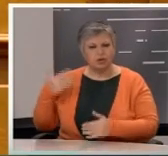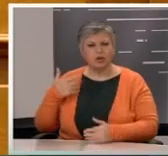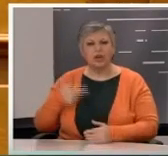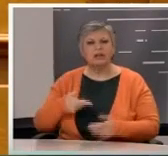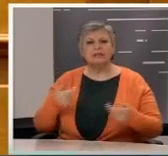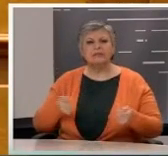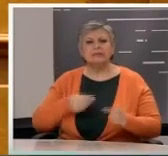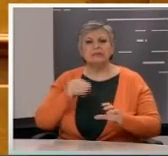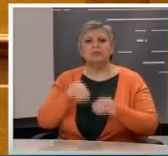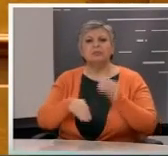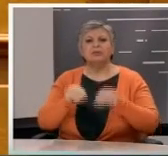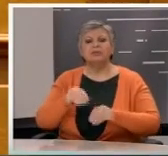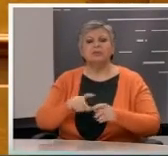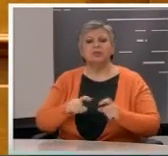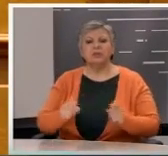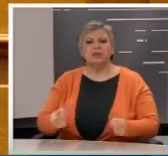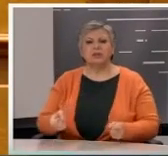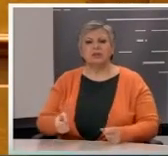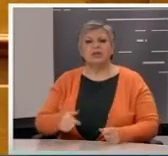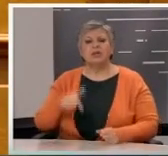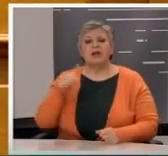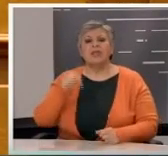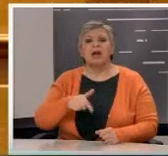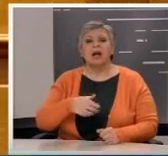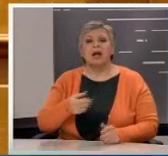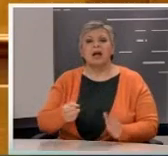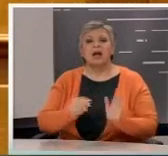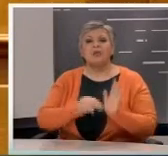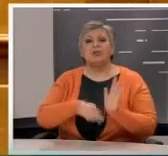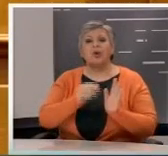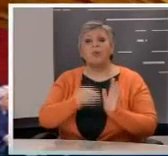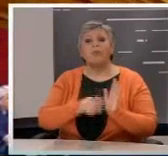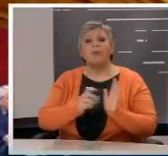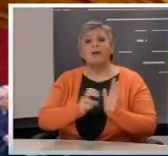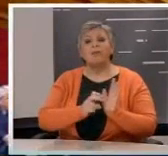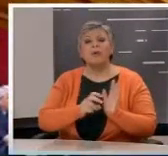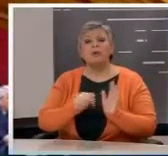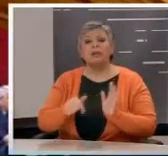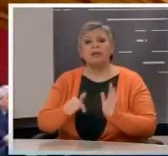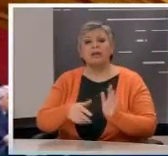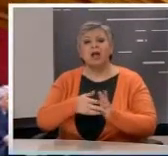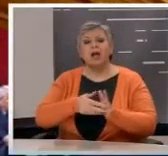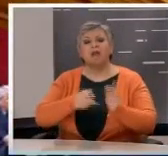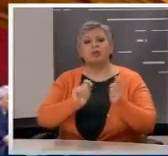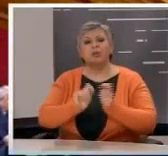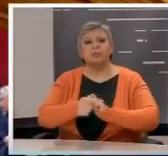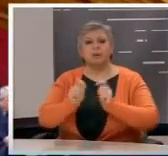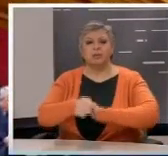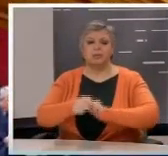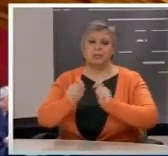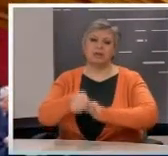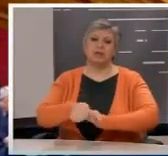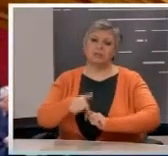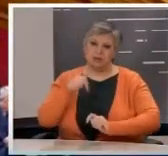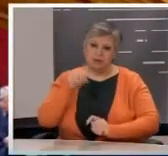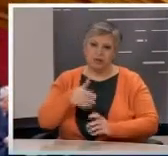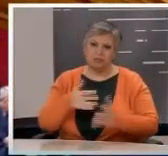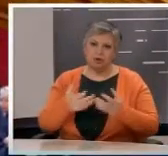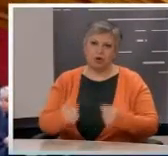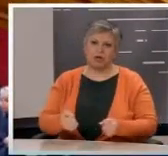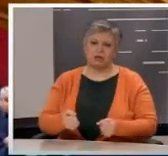Το μνημόνιο είναι μια σειρά μεταρρυθμίσεων. Και με αυτό να κλείνουμε, κύριε Υπουργέ. Θα κλείσω, κύριε Πρόεδρε. Είναι μια σειρά